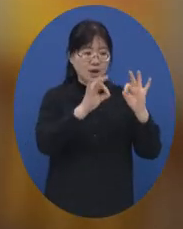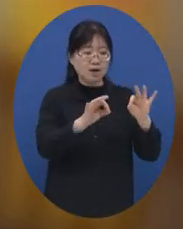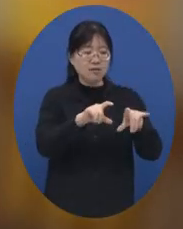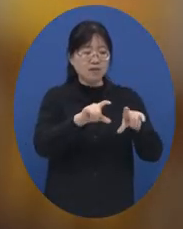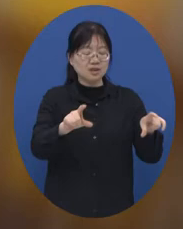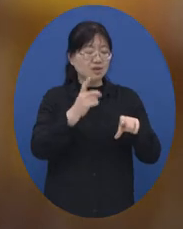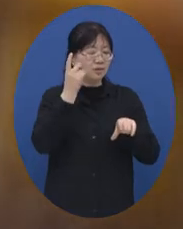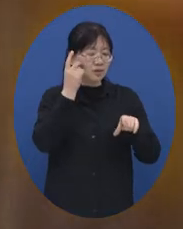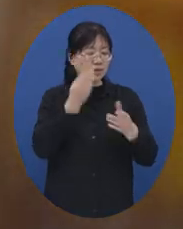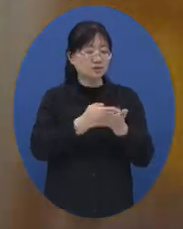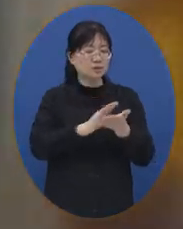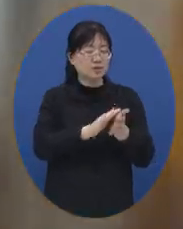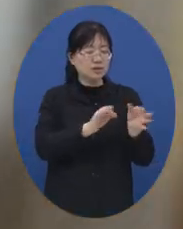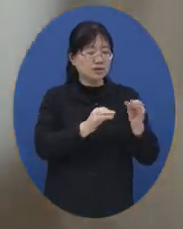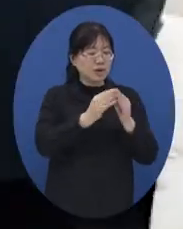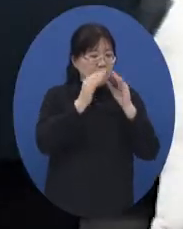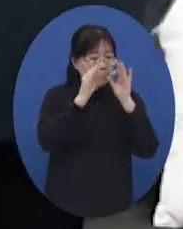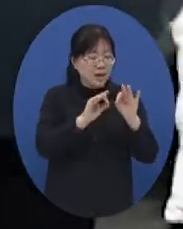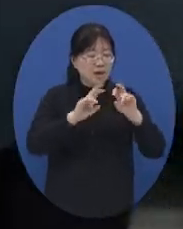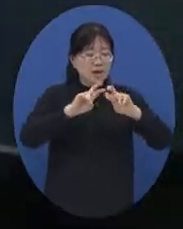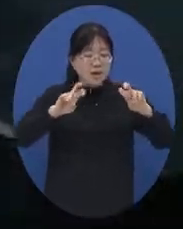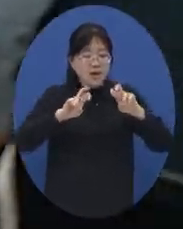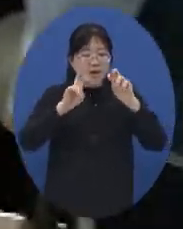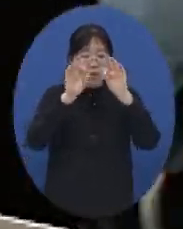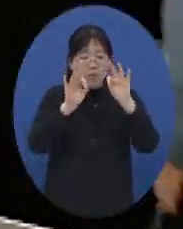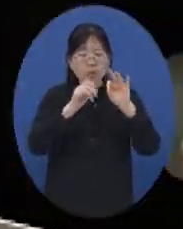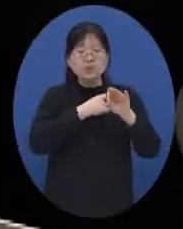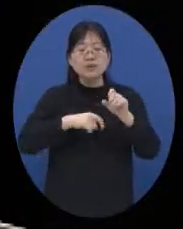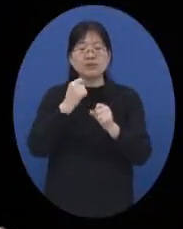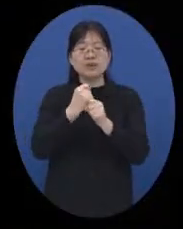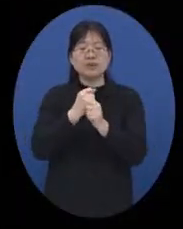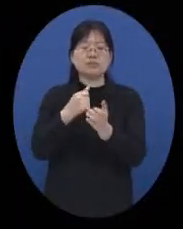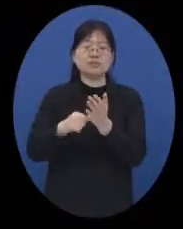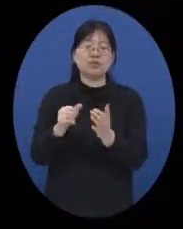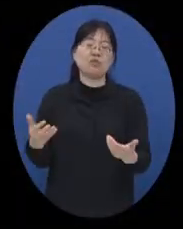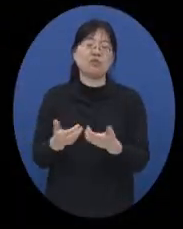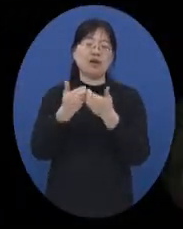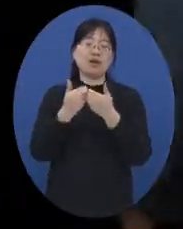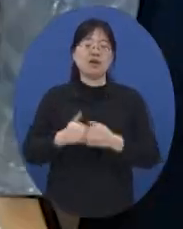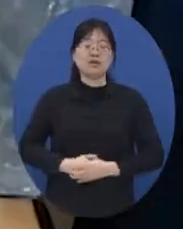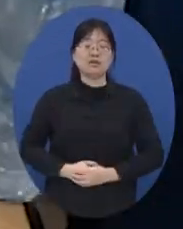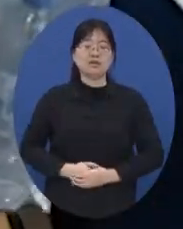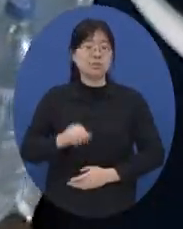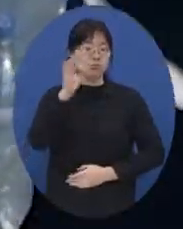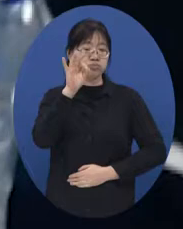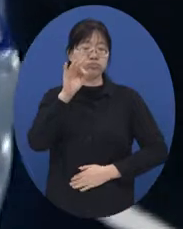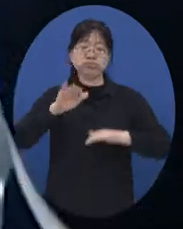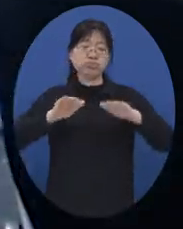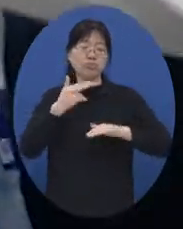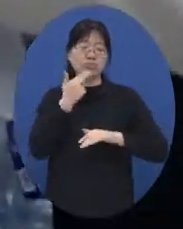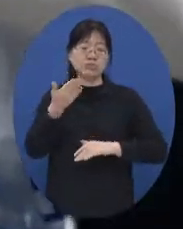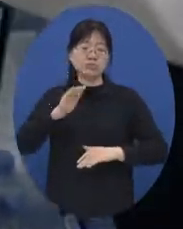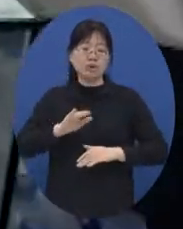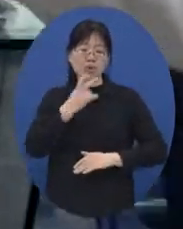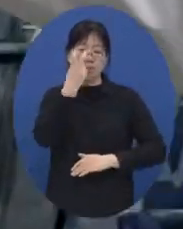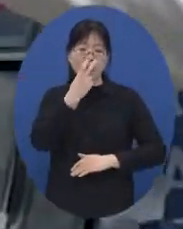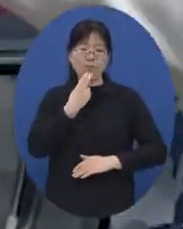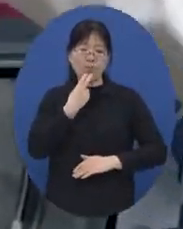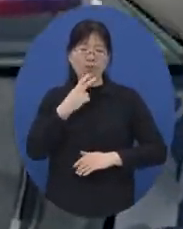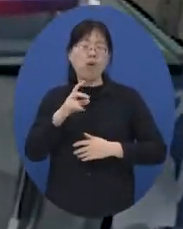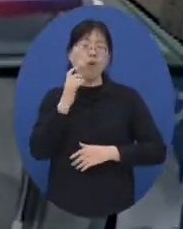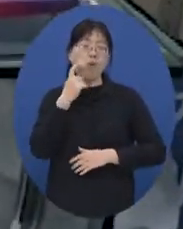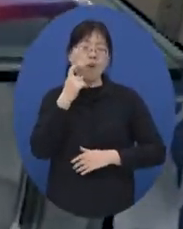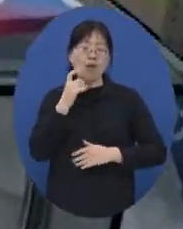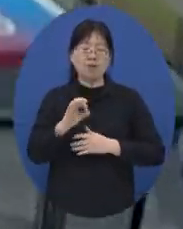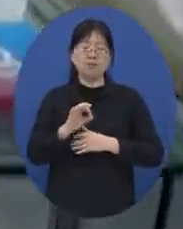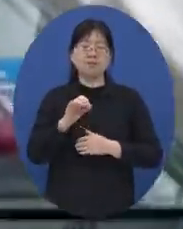겉으론 평범하게 보이는 휴대전화 수리점. 안에는 중국에서 만든 부품들이 가득합니다. 보기엔 별 차이 없지만 사실 검사도